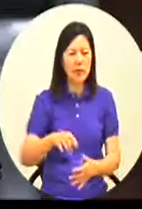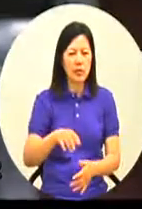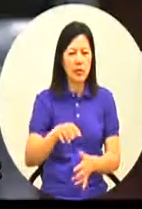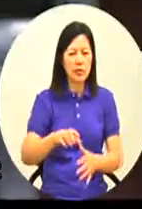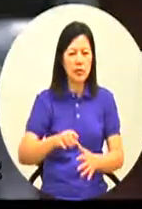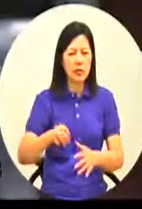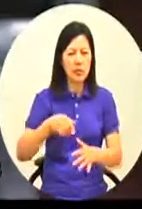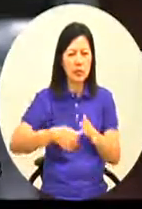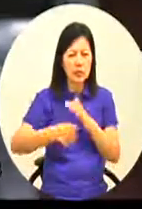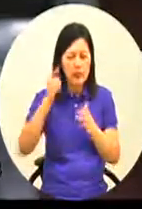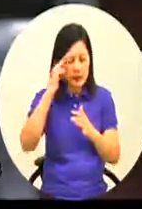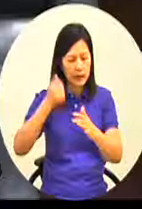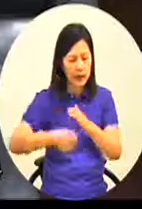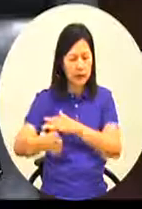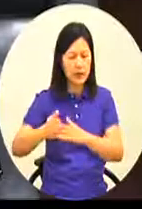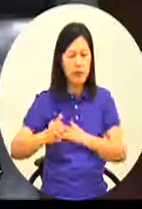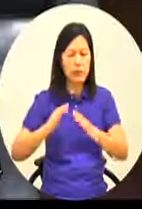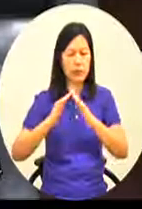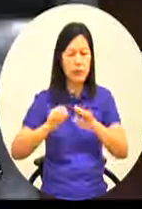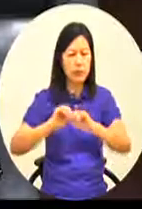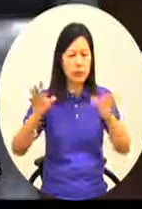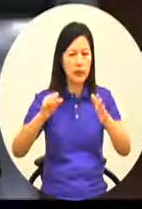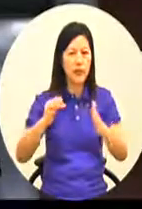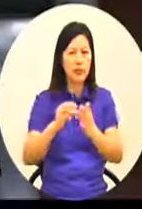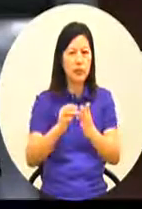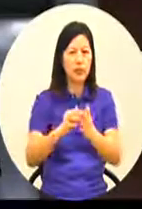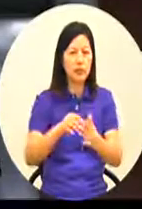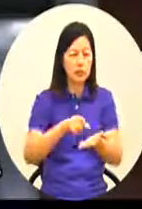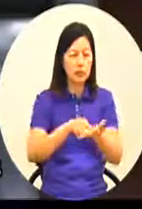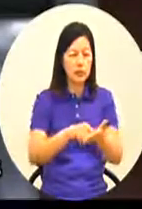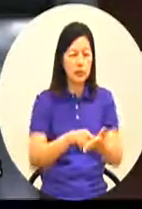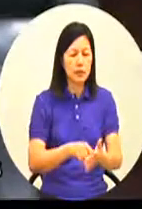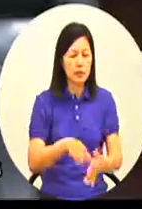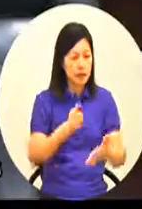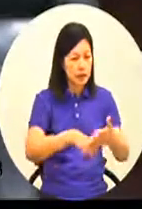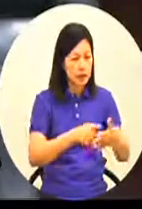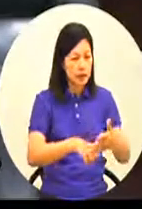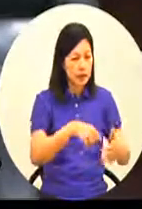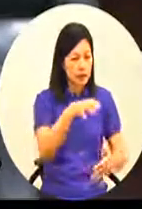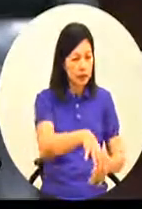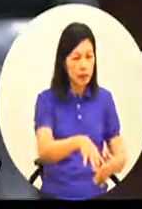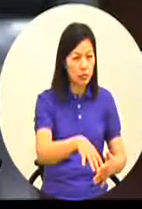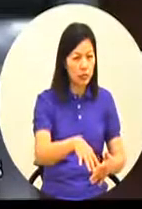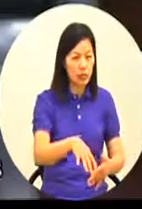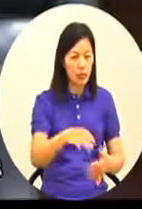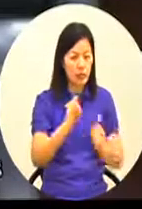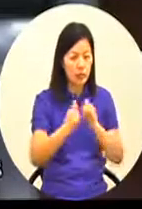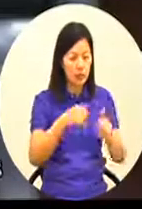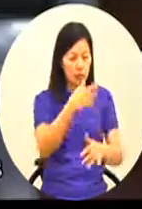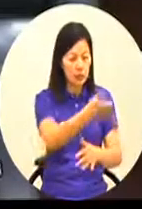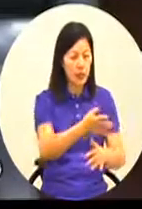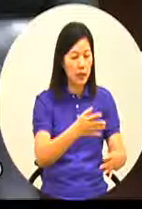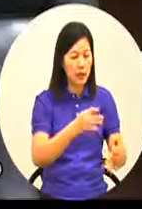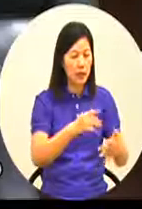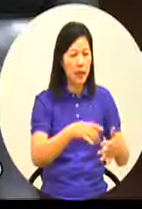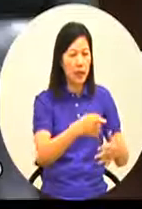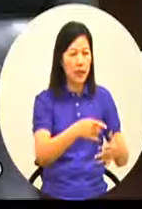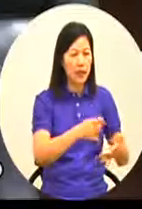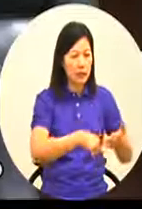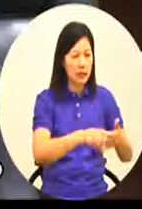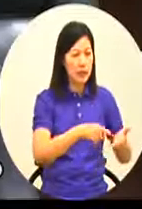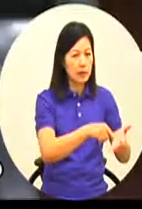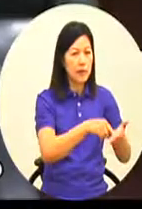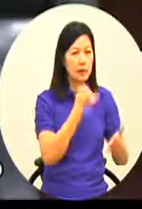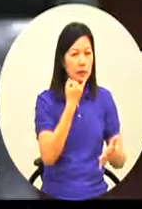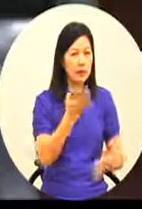们是不是有什么样的便利的措施跟简便的窗口，那可以让我们的民众来申请？那第二个部分也是有关我